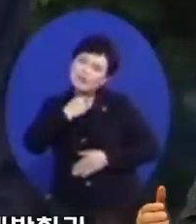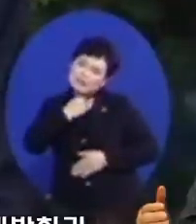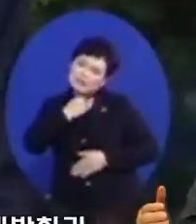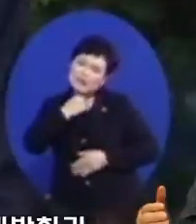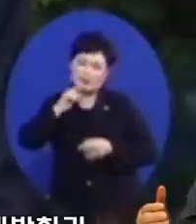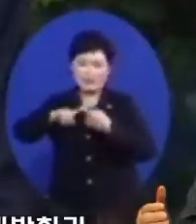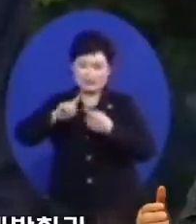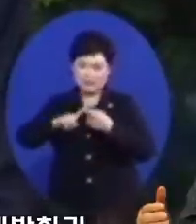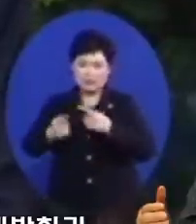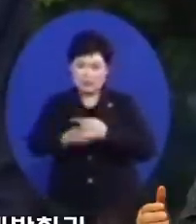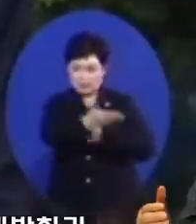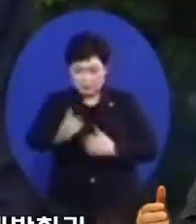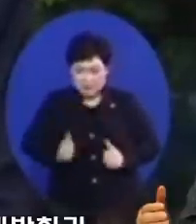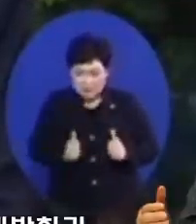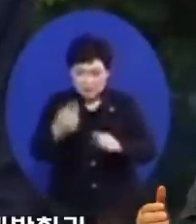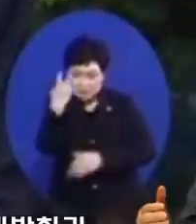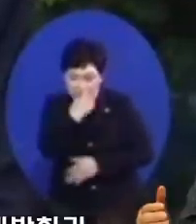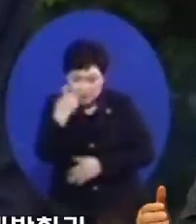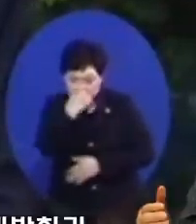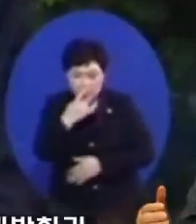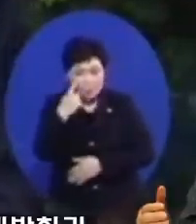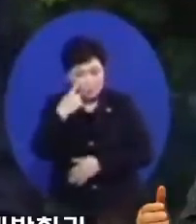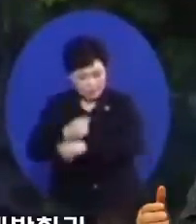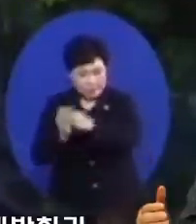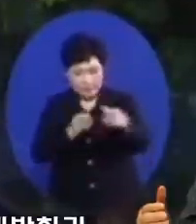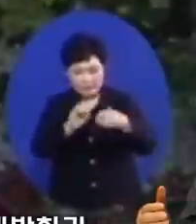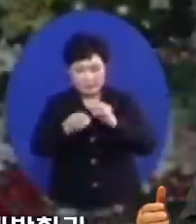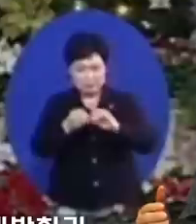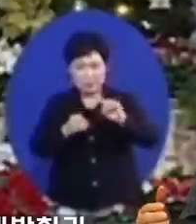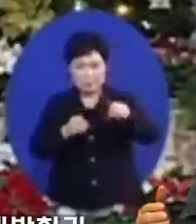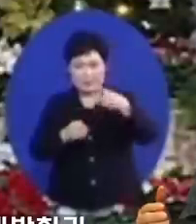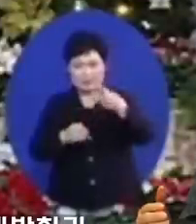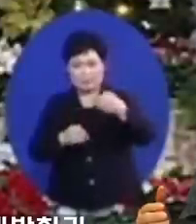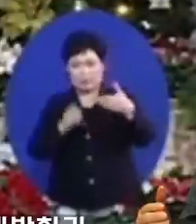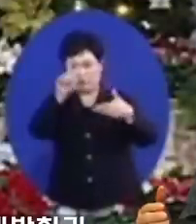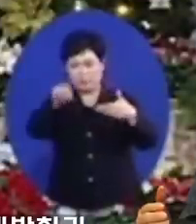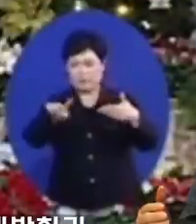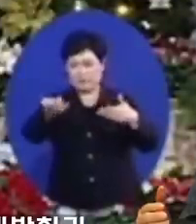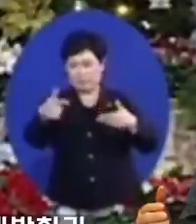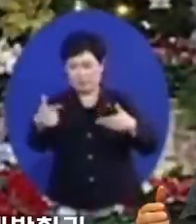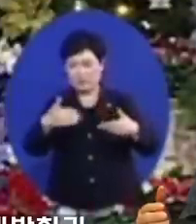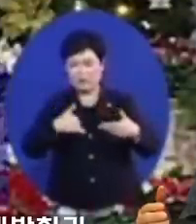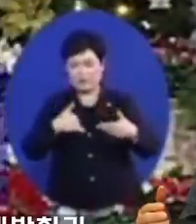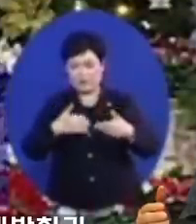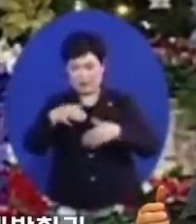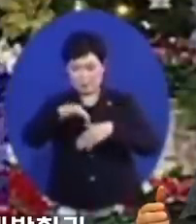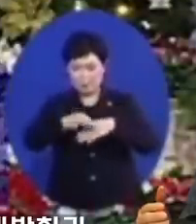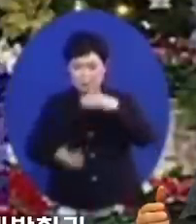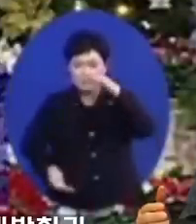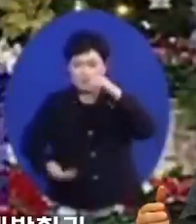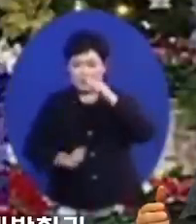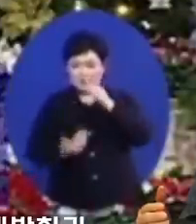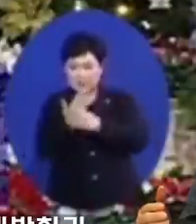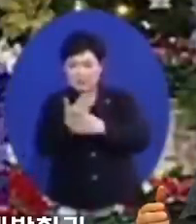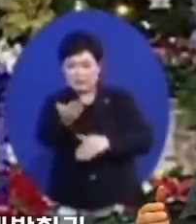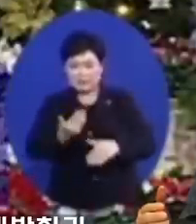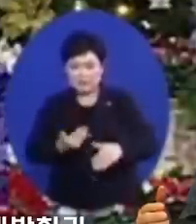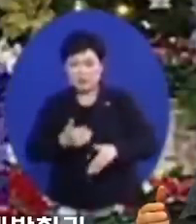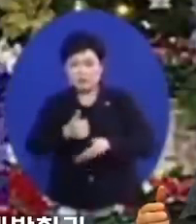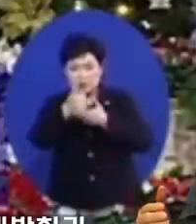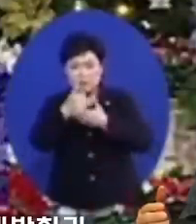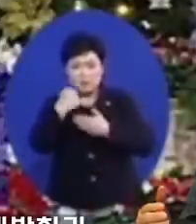그것을 열심으로 살펴봐야 되는 것입니다. 시편 139편 16절에 내 현질이 이루어지기 전에 주의 눈이